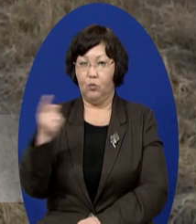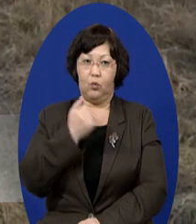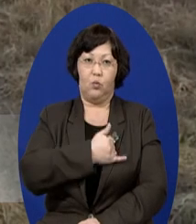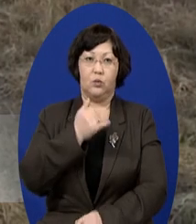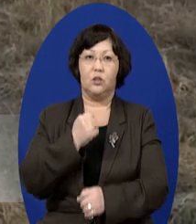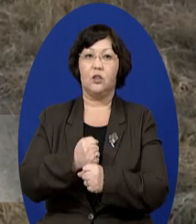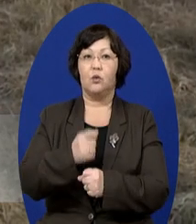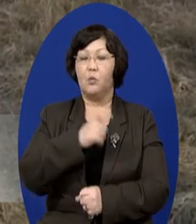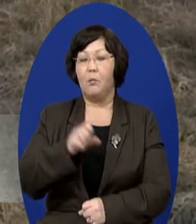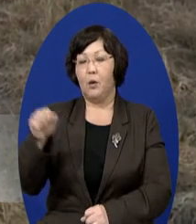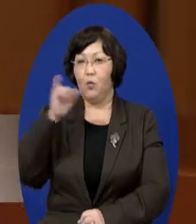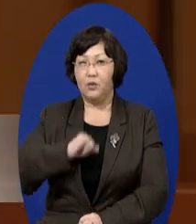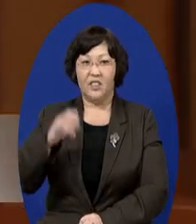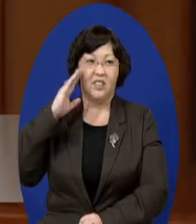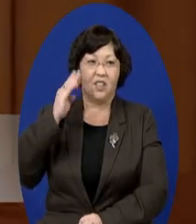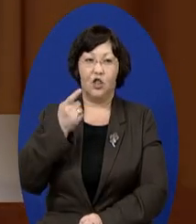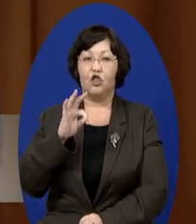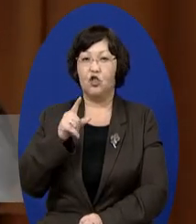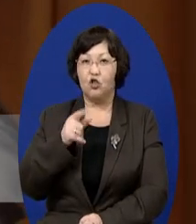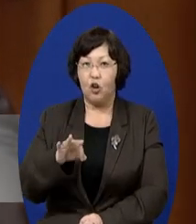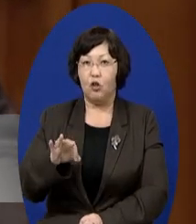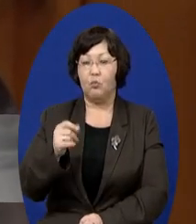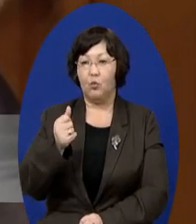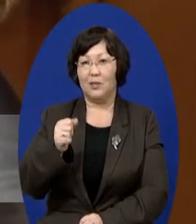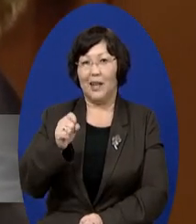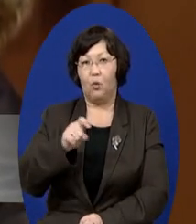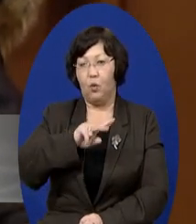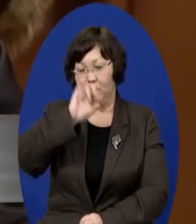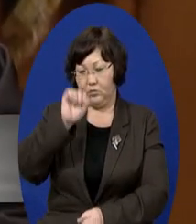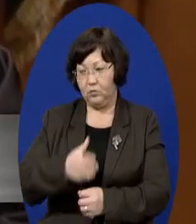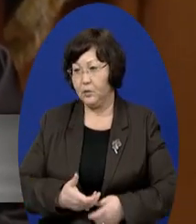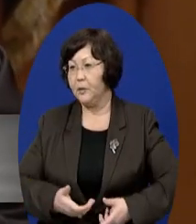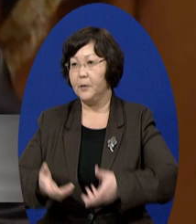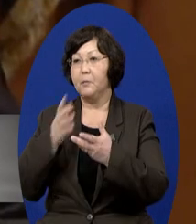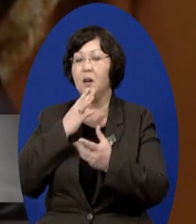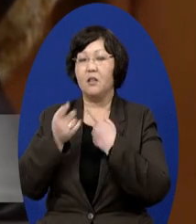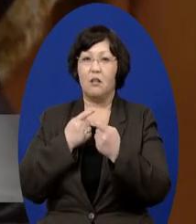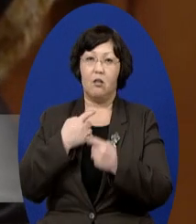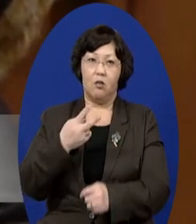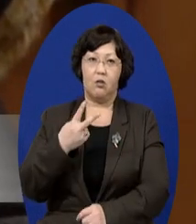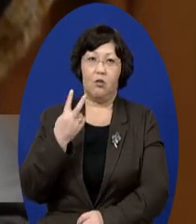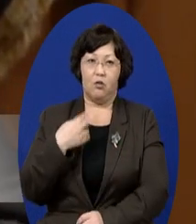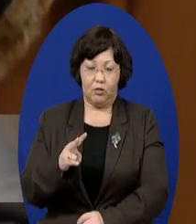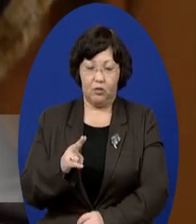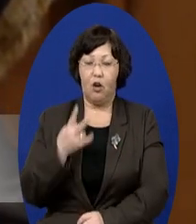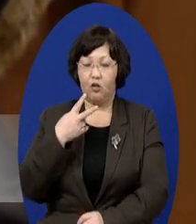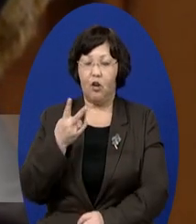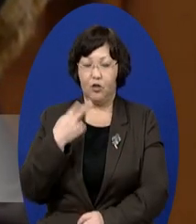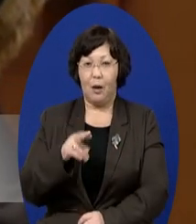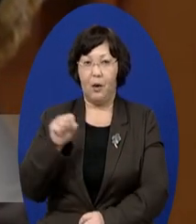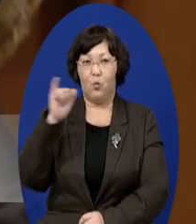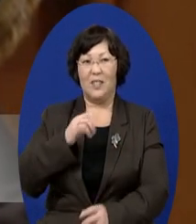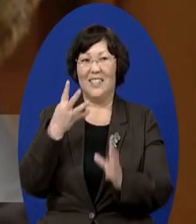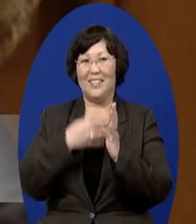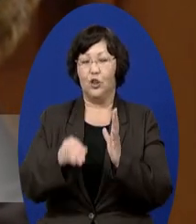Байденд Америкийн цэргийн хөрөнгийг шилжүүлэх хэд хэдэн хувилбарыг танилцуулж Энэ сарын 22-ны байдлаар Америкийн нэгдсэн улсаас 1 гаруй тонн жинтэй